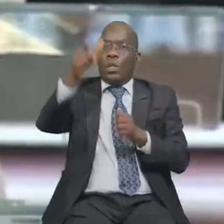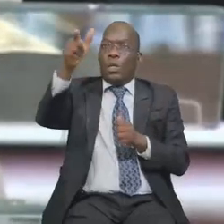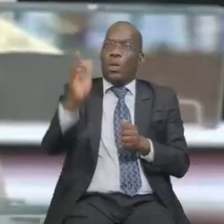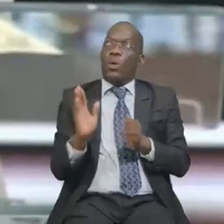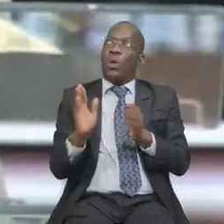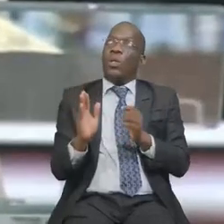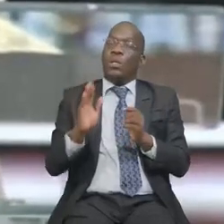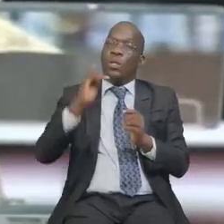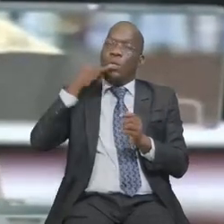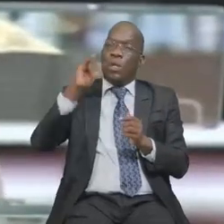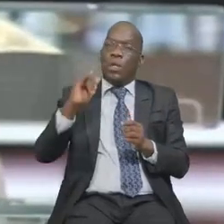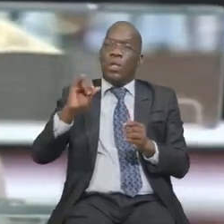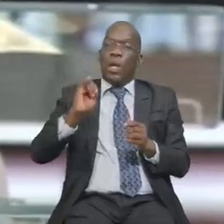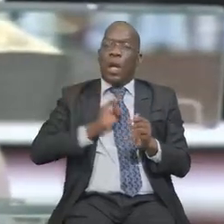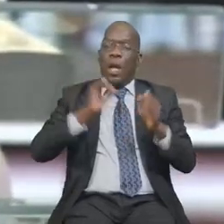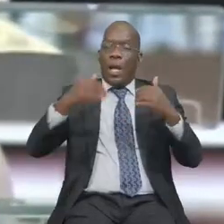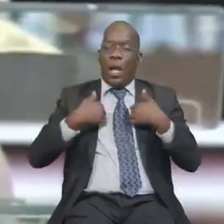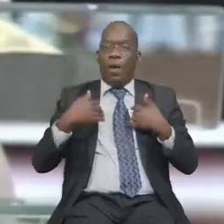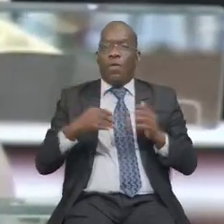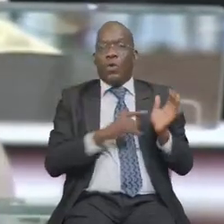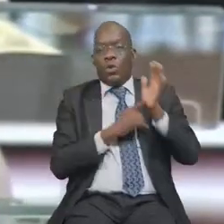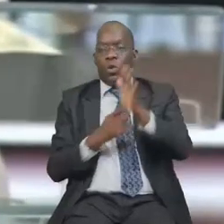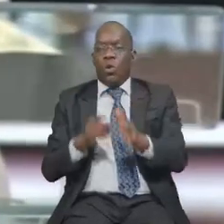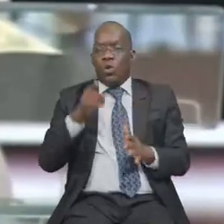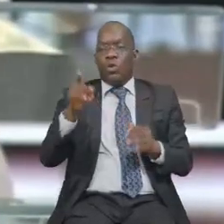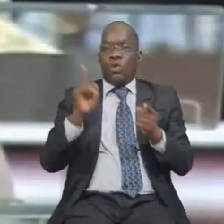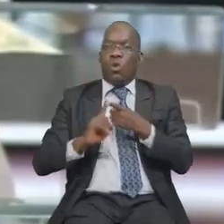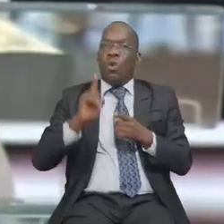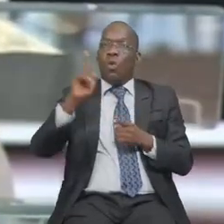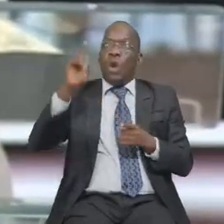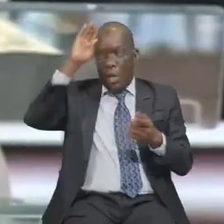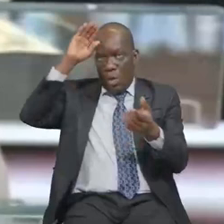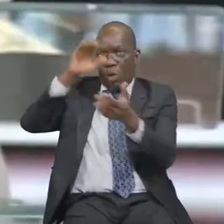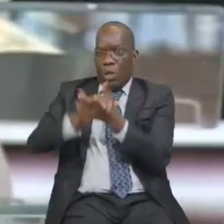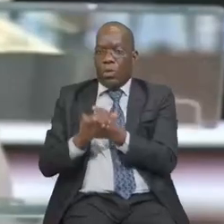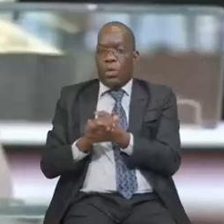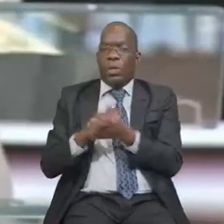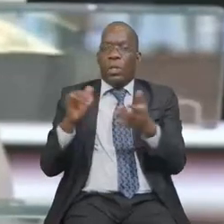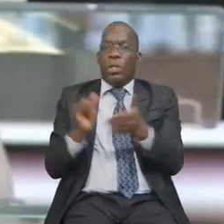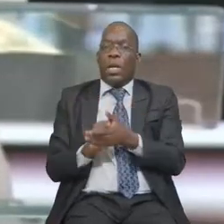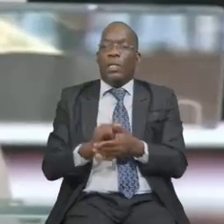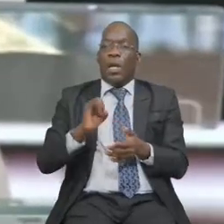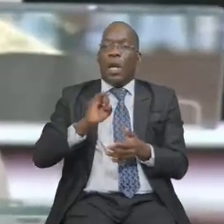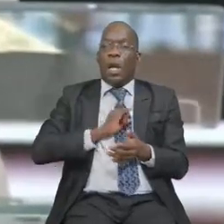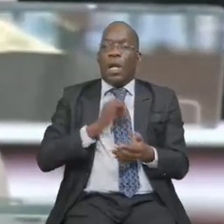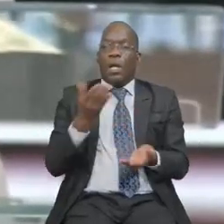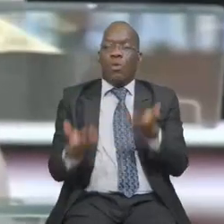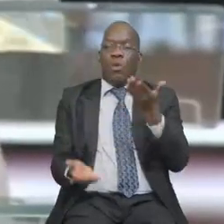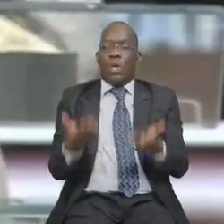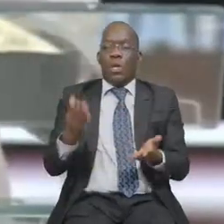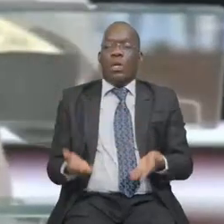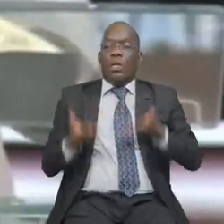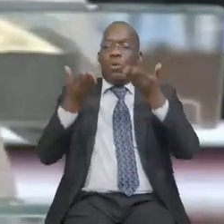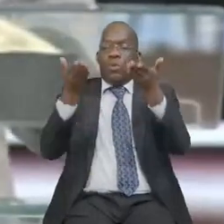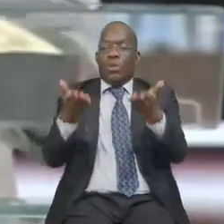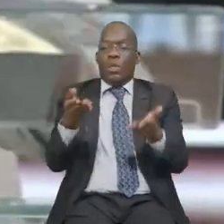ai fiancé à un seul époux, pour vous présenter à Christ comme une vierge